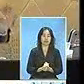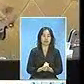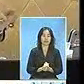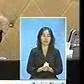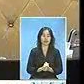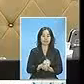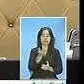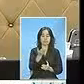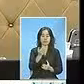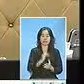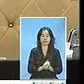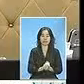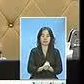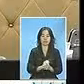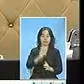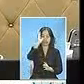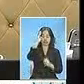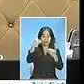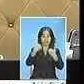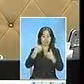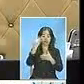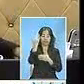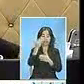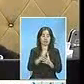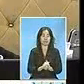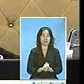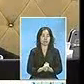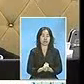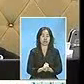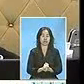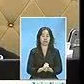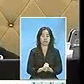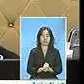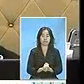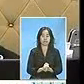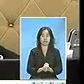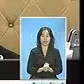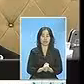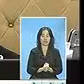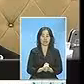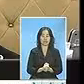เดี๋ยวอย่าเพิ่งนะฮะให้ประท้วงพาดพิงท่านหมอคุณวัชเชย์กันเดี๋ยวนะ